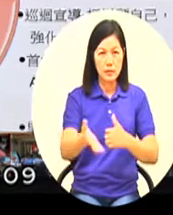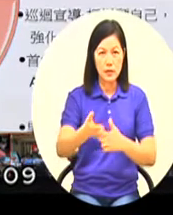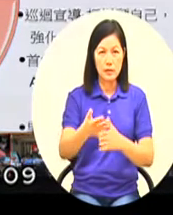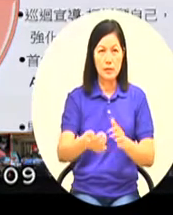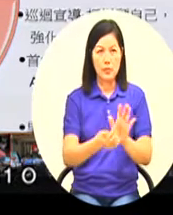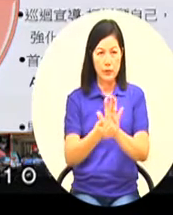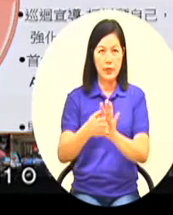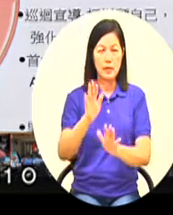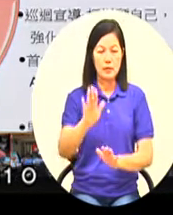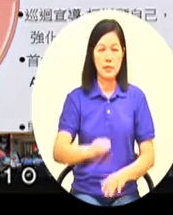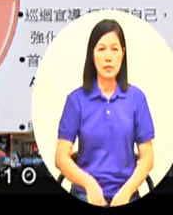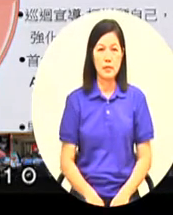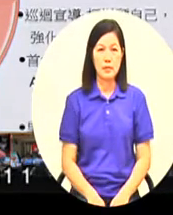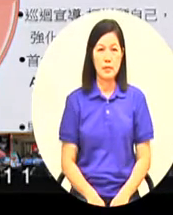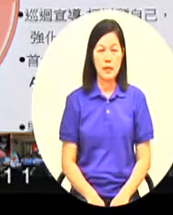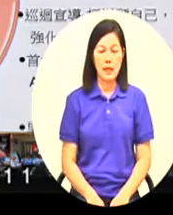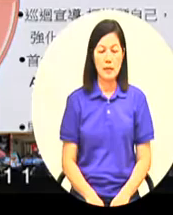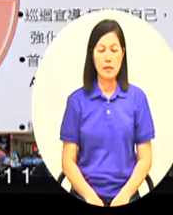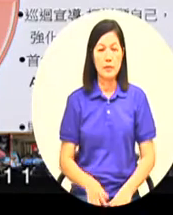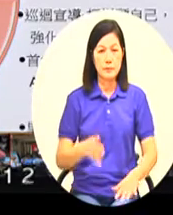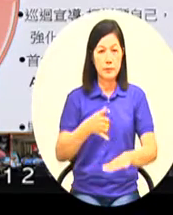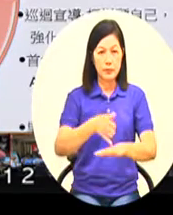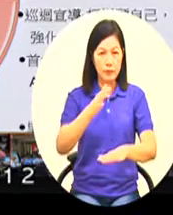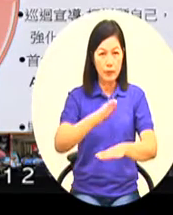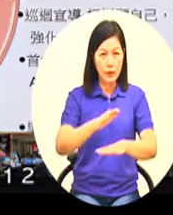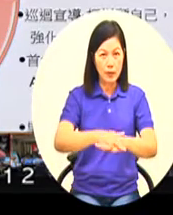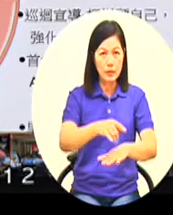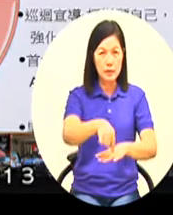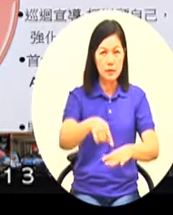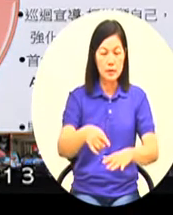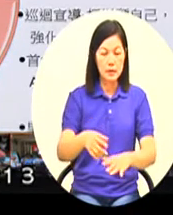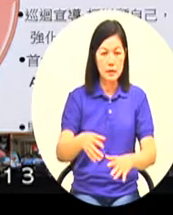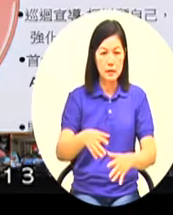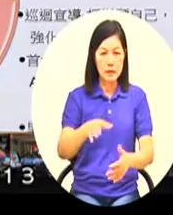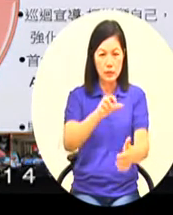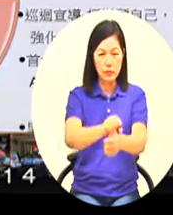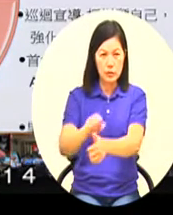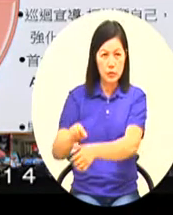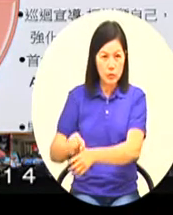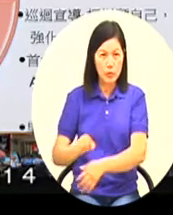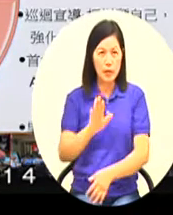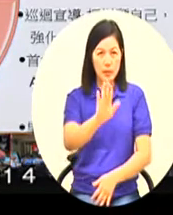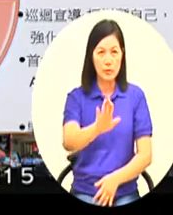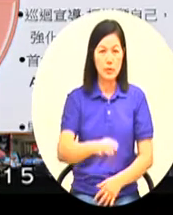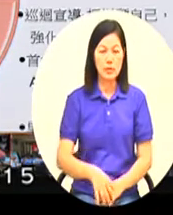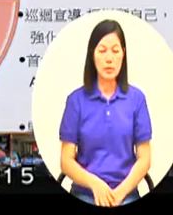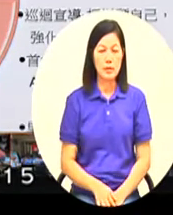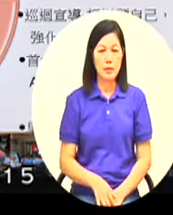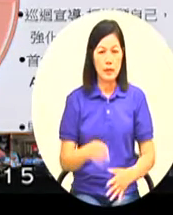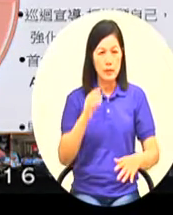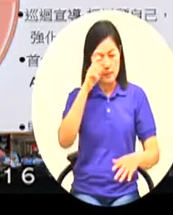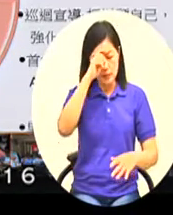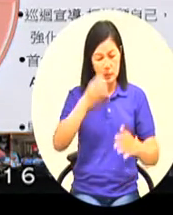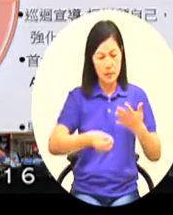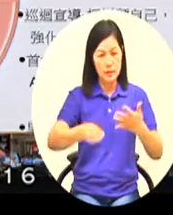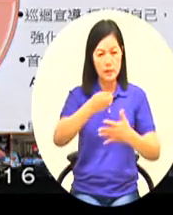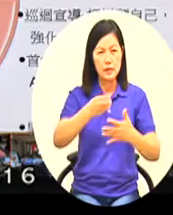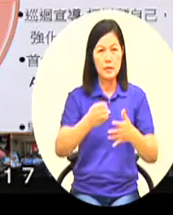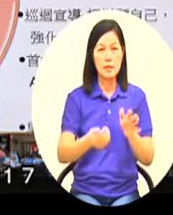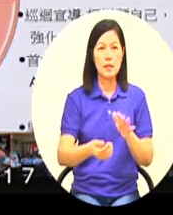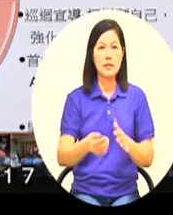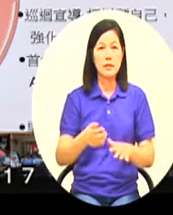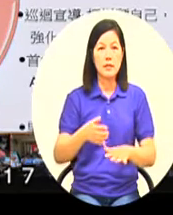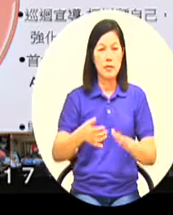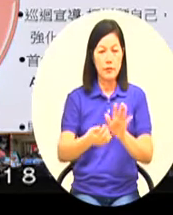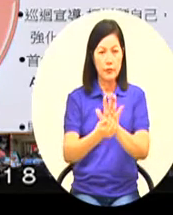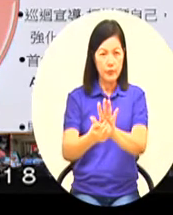的一个捕蚊器，还有我们对蚊体的 NS1 检测，那希望能够提升我们部署我们的一个防疫阵线。